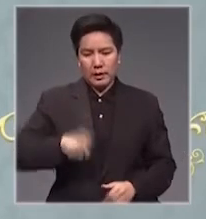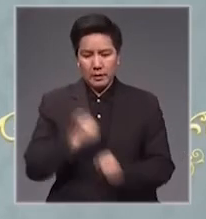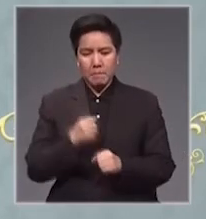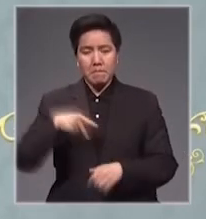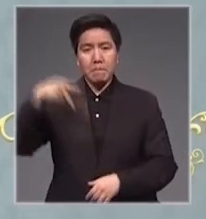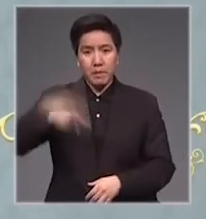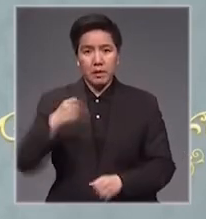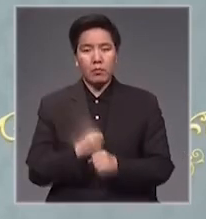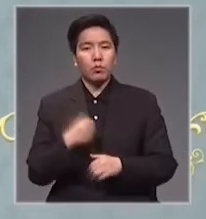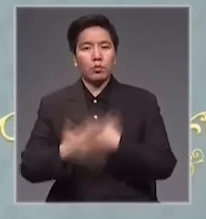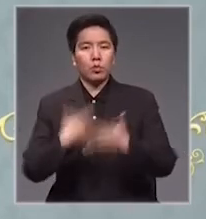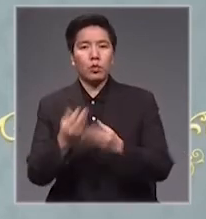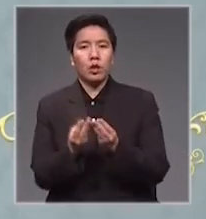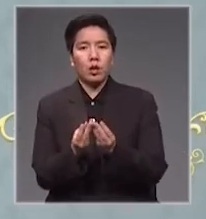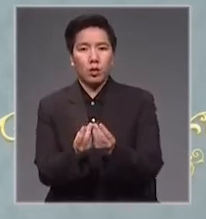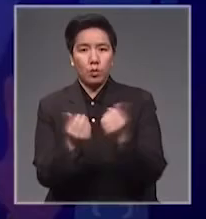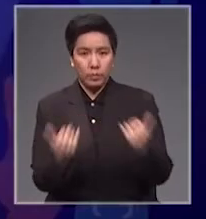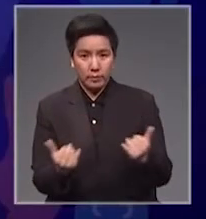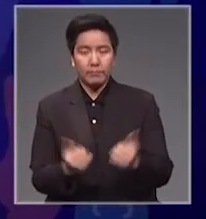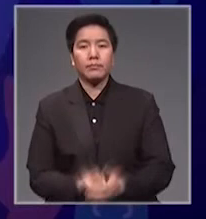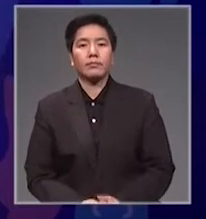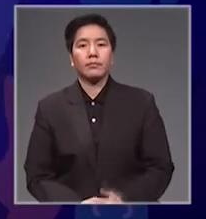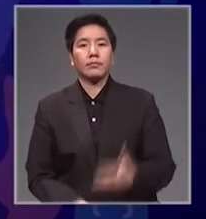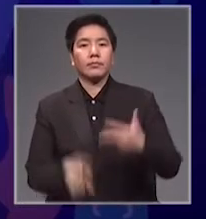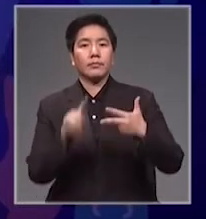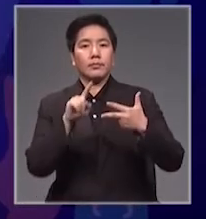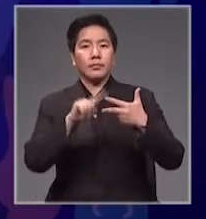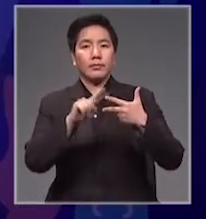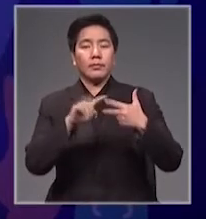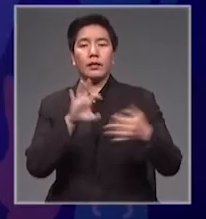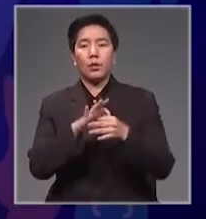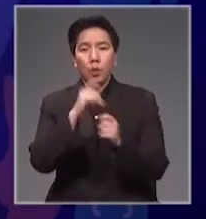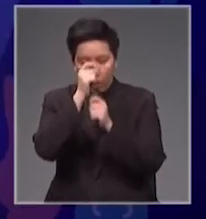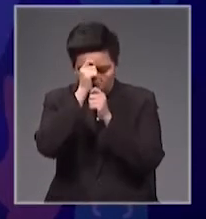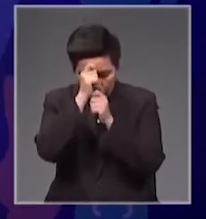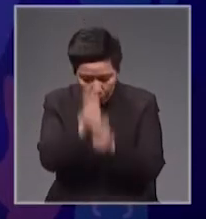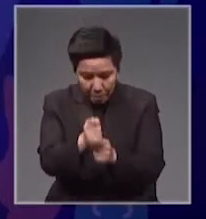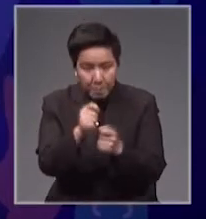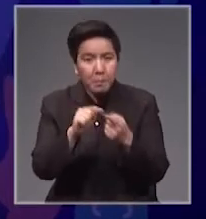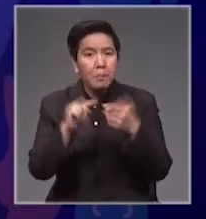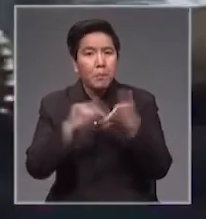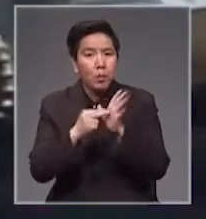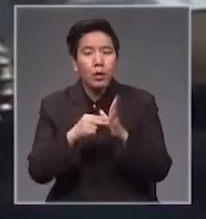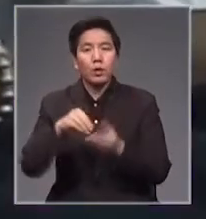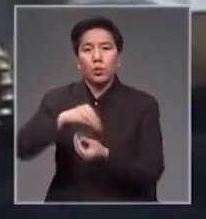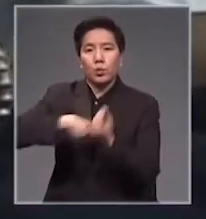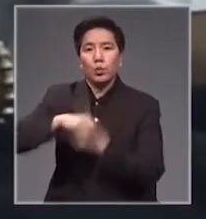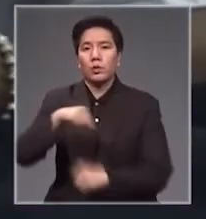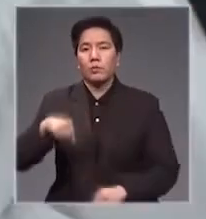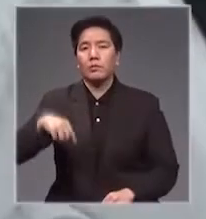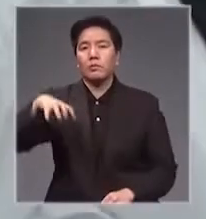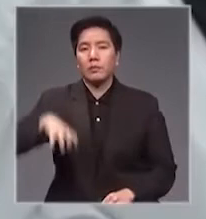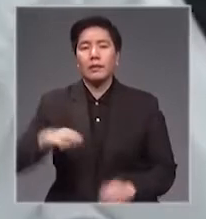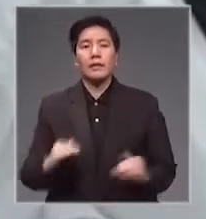การดำเนินคดีเป็นไปได้อย่างรวดเร็วเป็นต้นส่วนเสาหลักที่2ด้านการเคารพ เป็นเรื่องที่เกี่ยวข้องกับภาคธุรกิจโดยตรงโดยเฉพาะสิทธิ